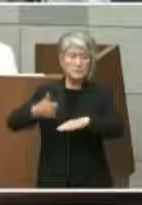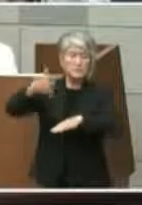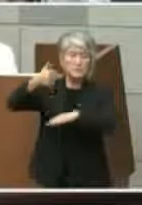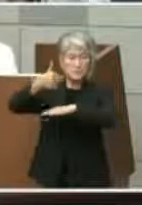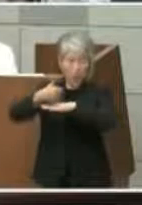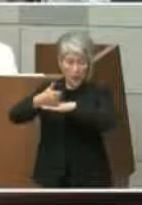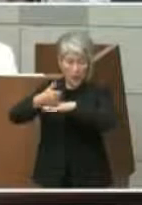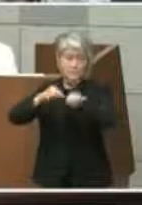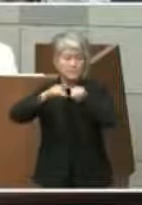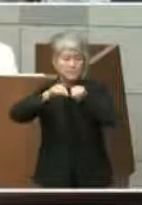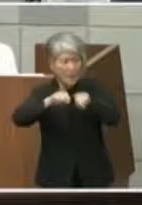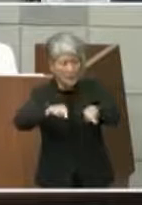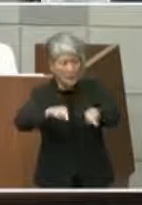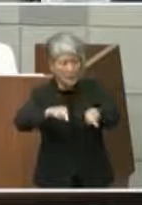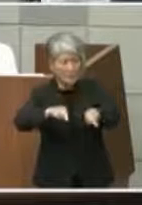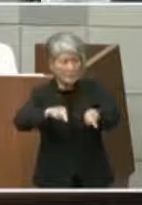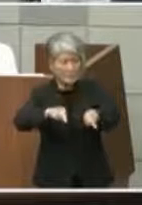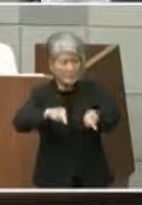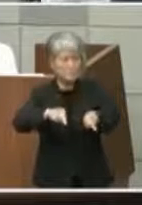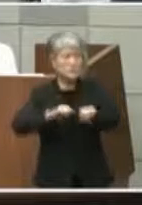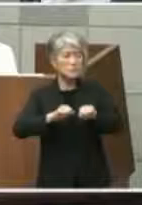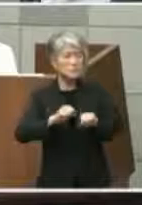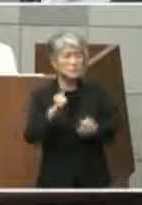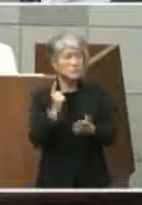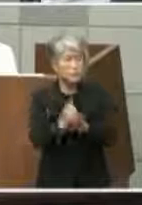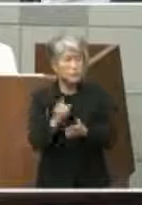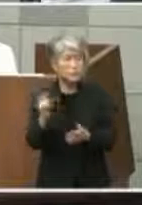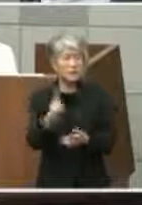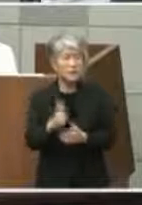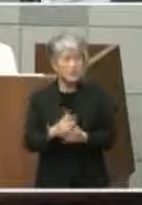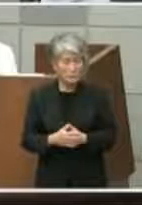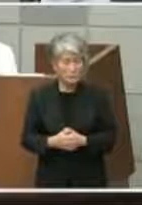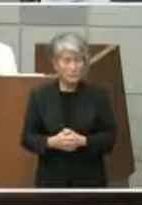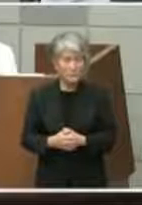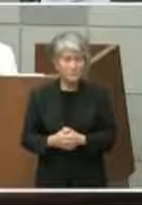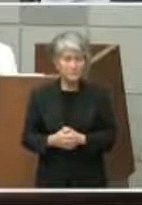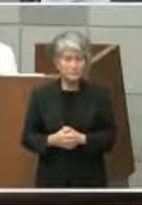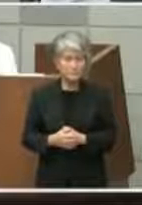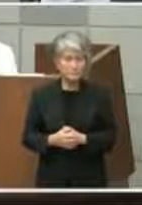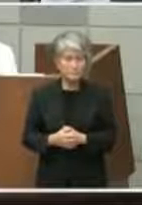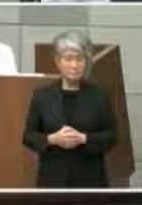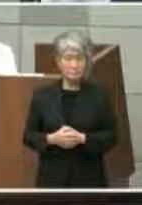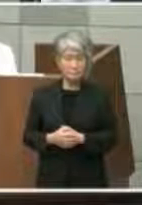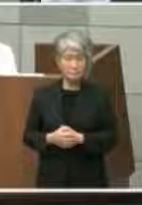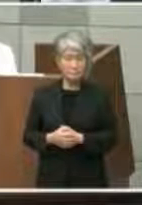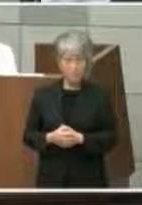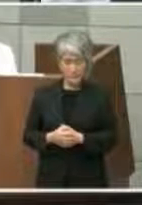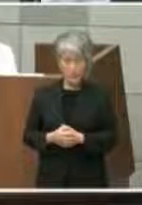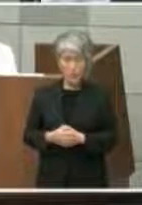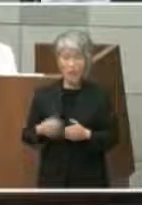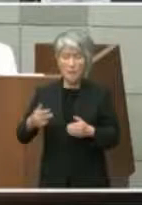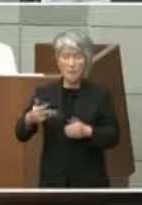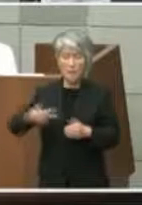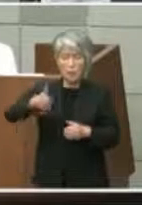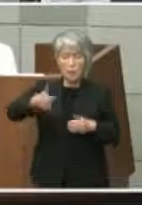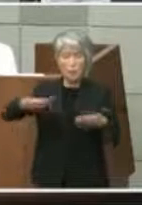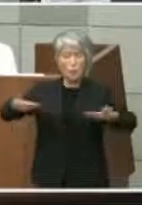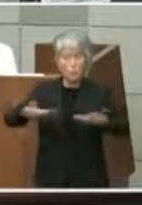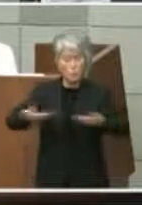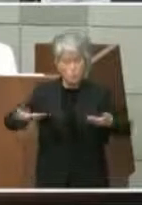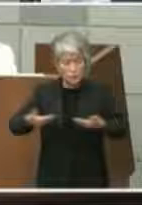単に命令しとうだけじゃなくて、あの別にそれはあの職務上の話や